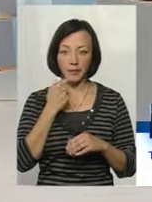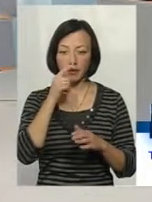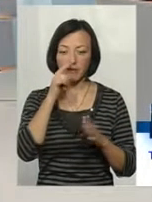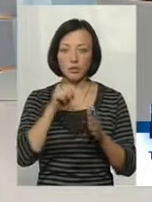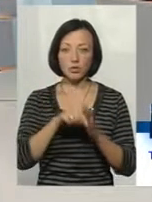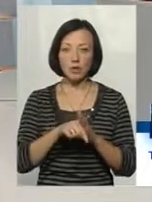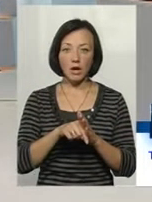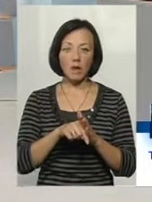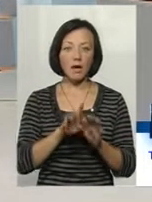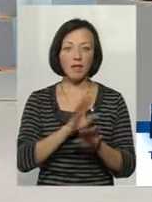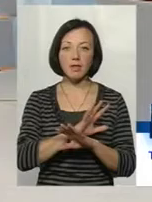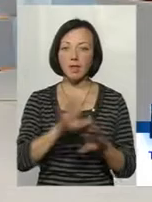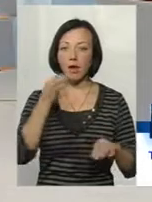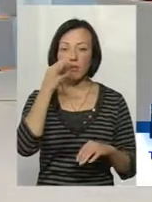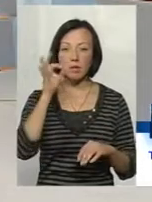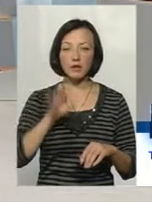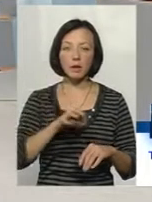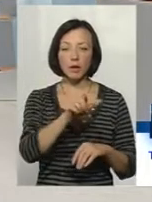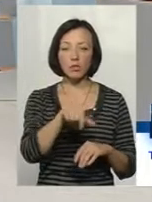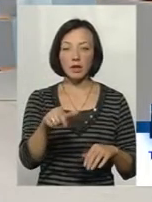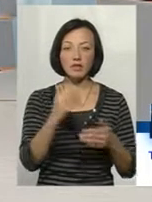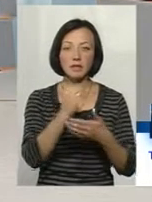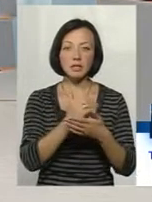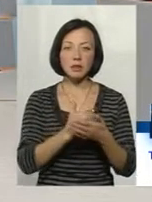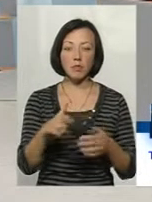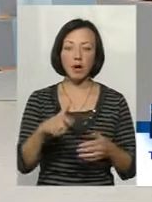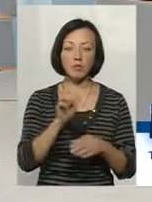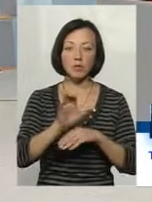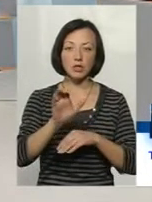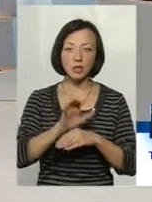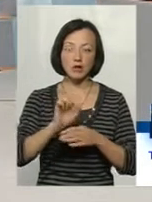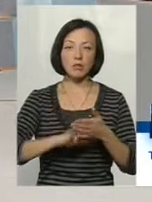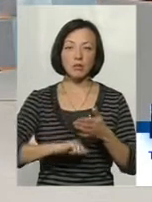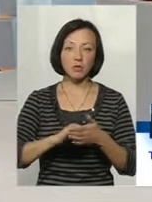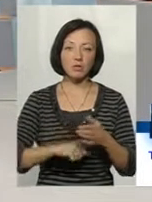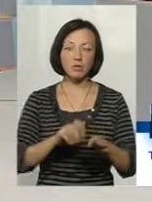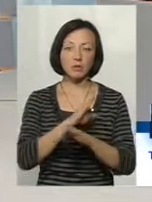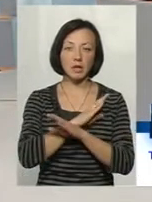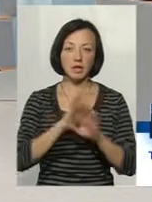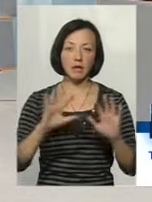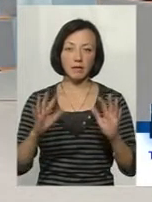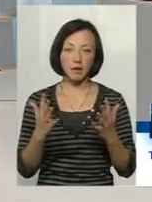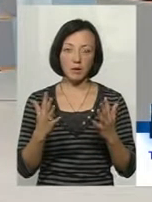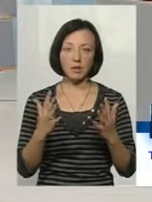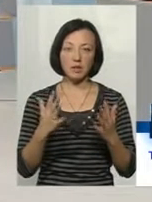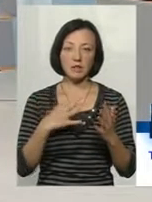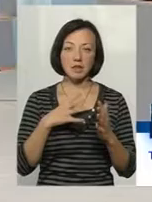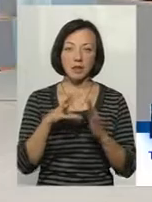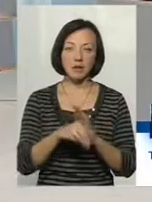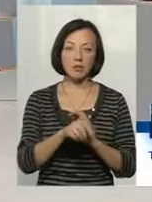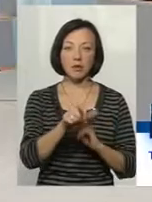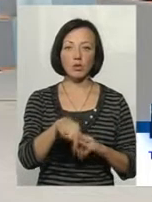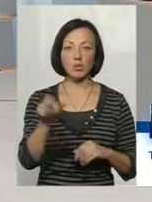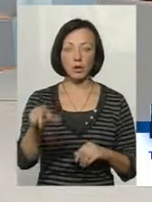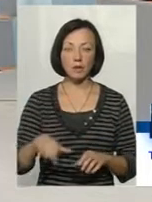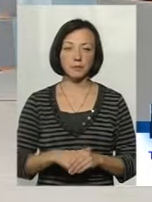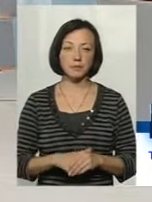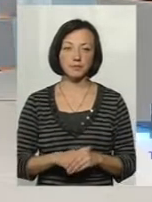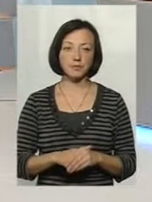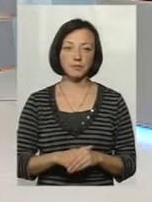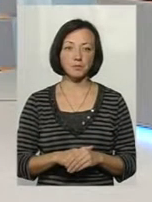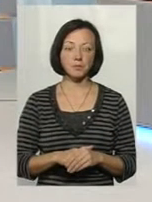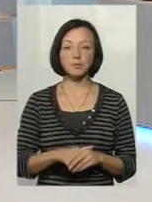втручання якби некомпетентних людей у систему газопостачання приводило до смертельних випадків і загибелі людей. Разом